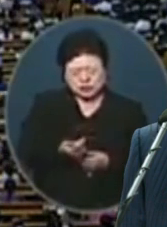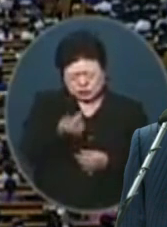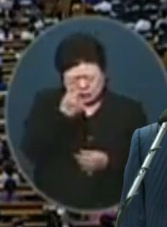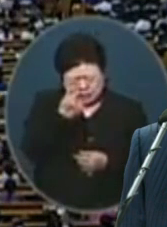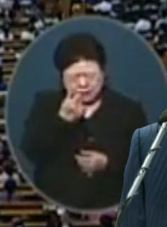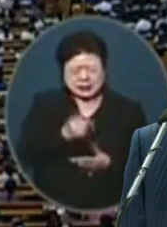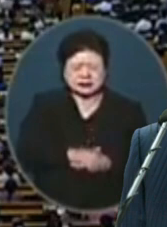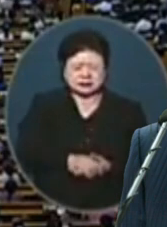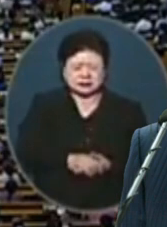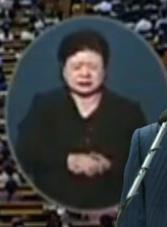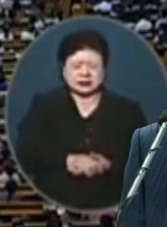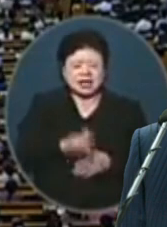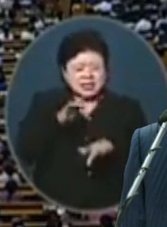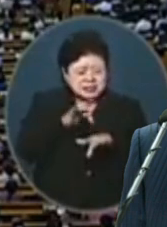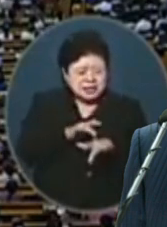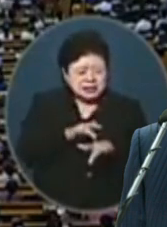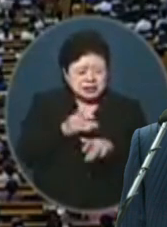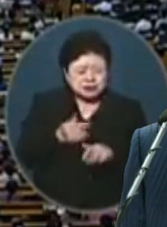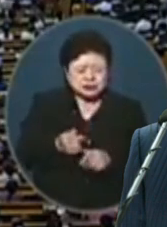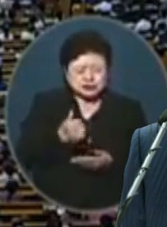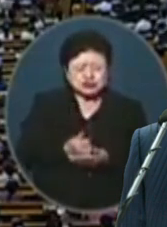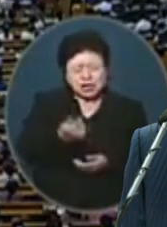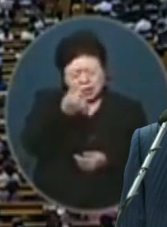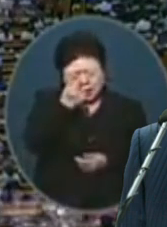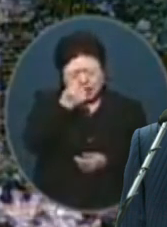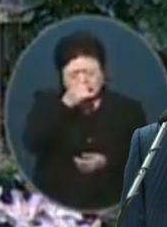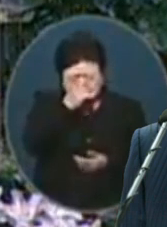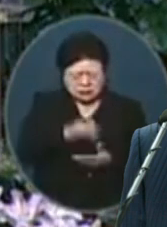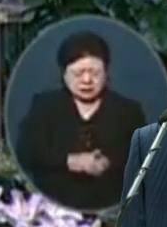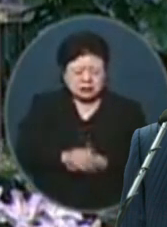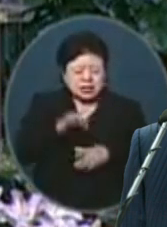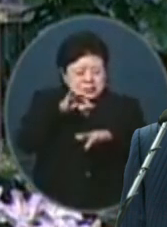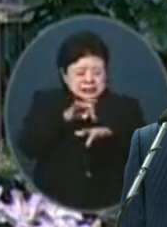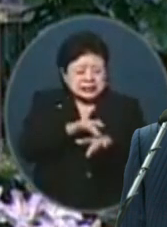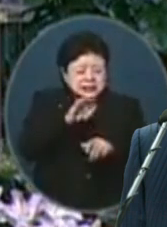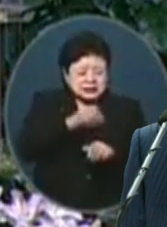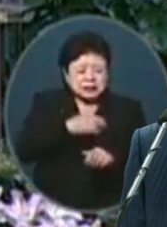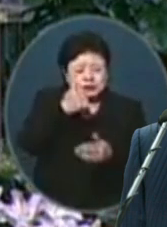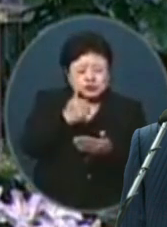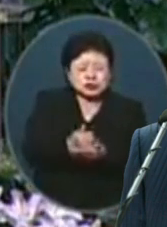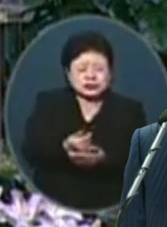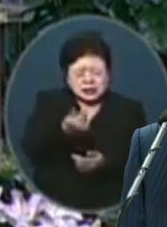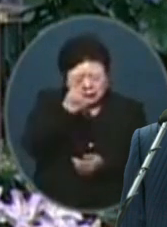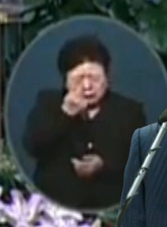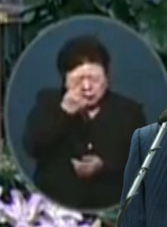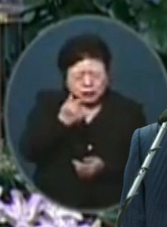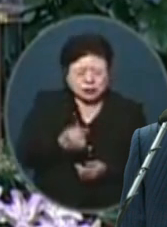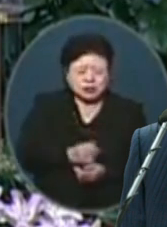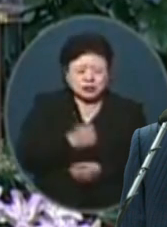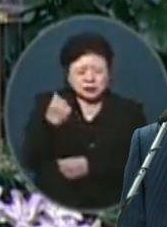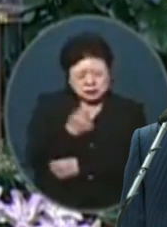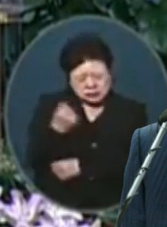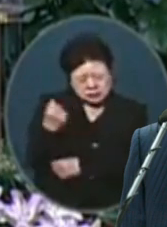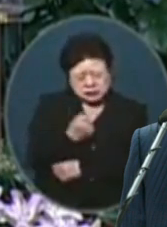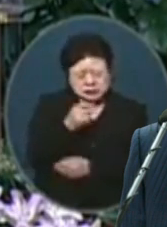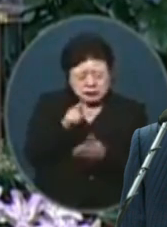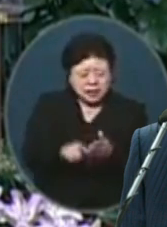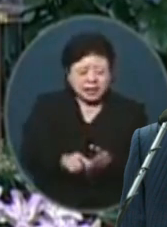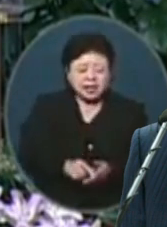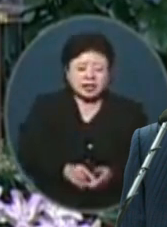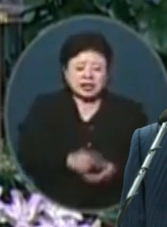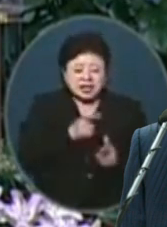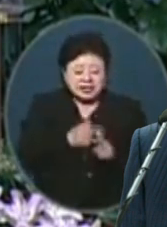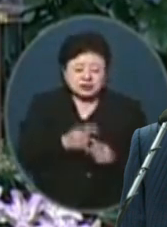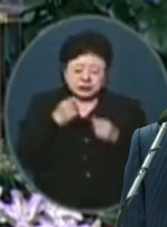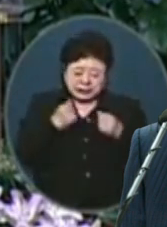죄책감에는 사탄이 주는 죄책감도 있습니다. 사탄이 잘못된 죄책감으로 우리를 흔들 때 우리에게